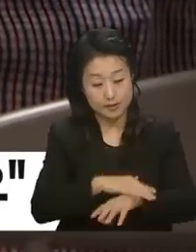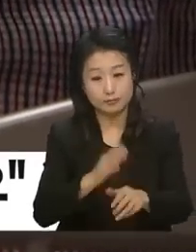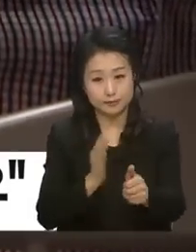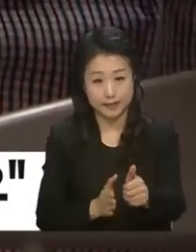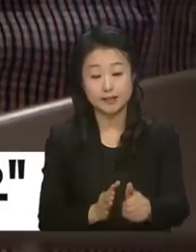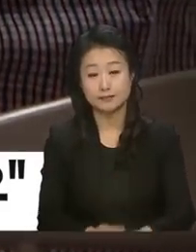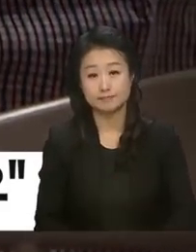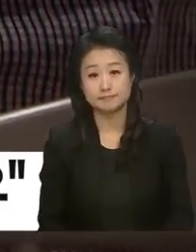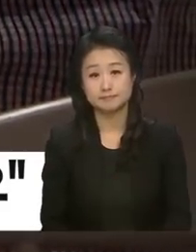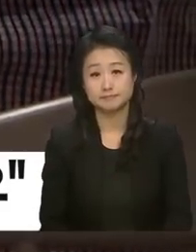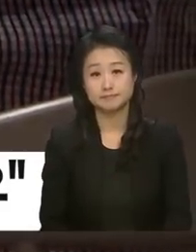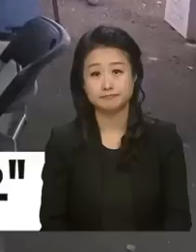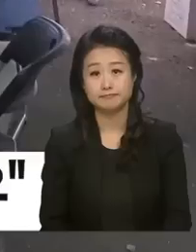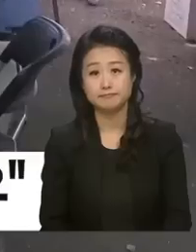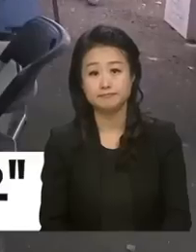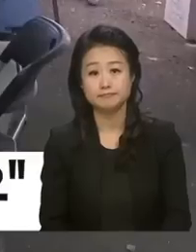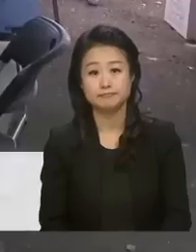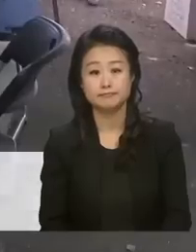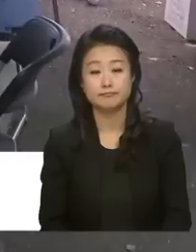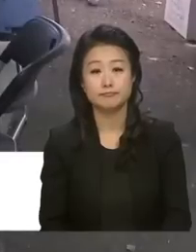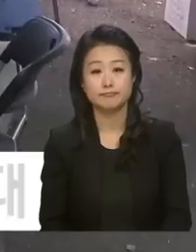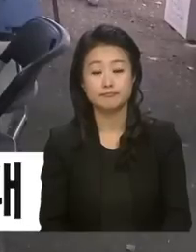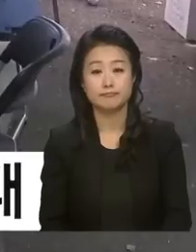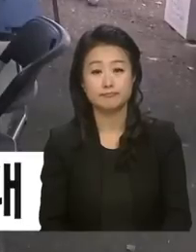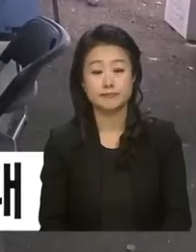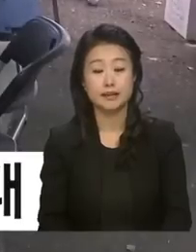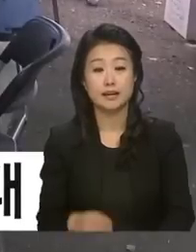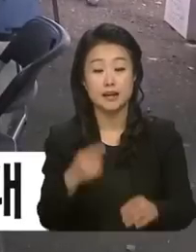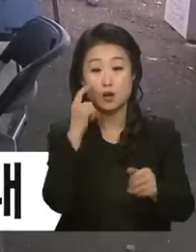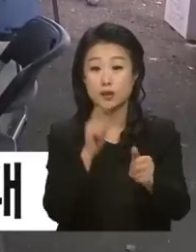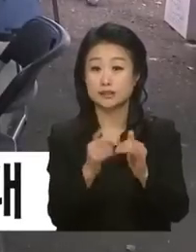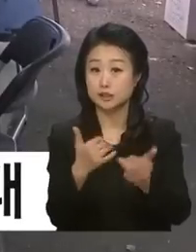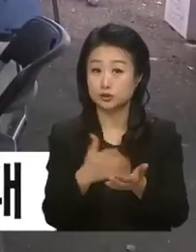달렸다고 설명했습니다. 이런 가운데 신규 환자는